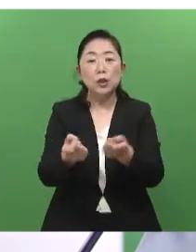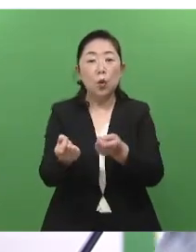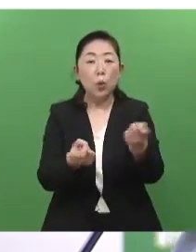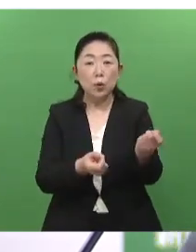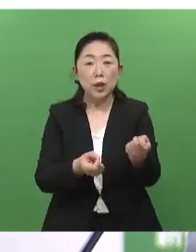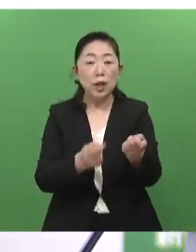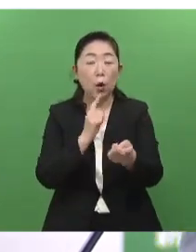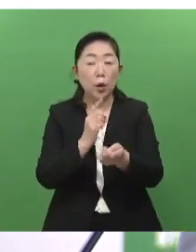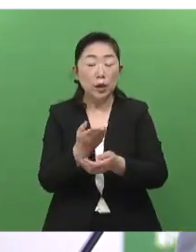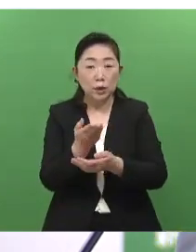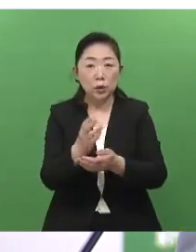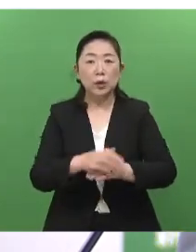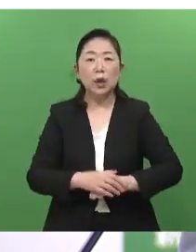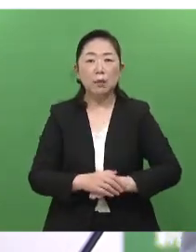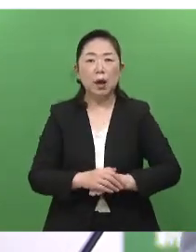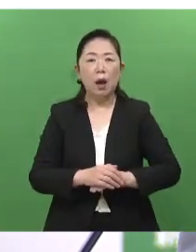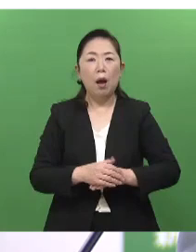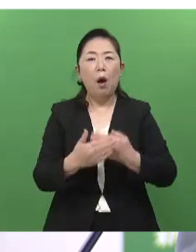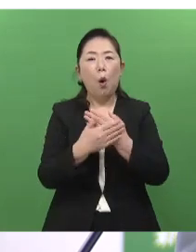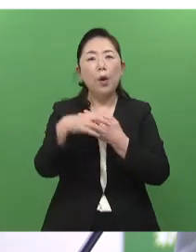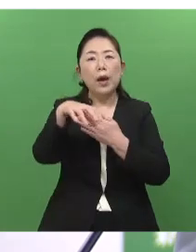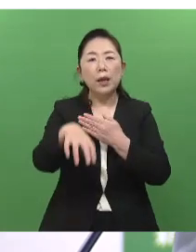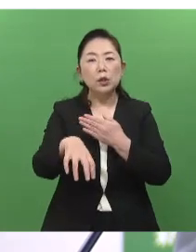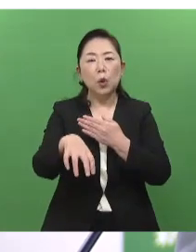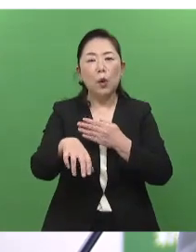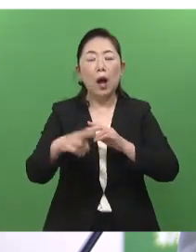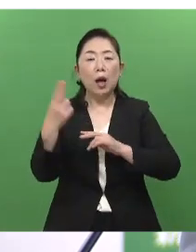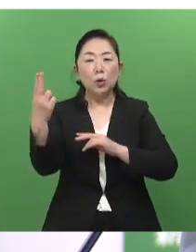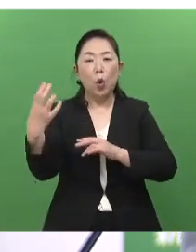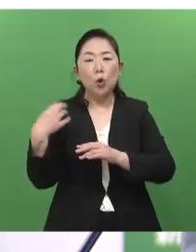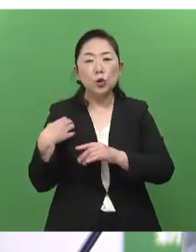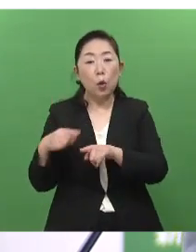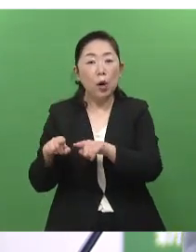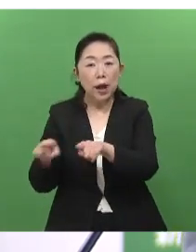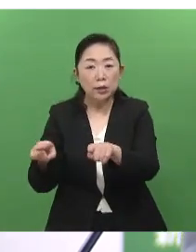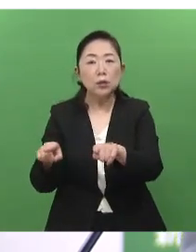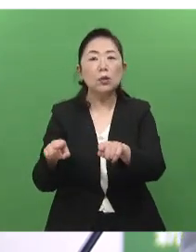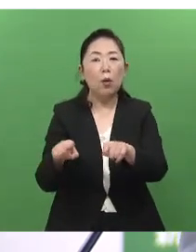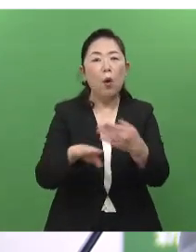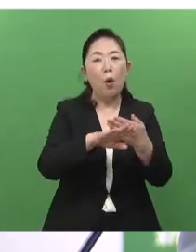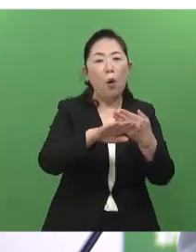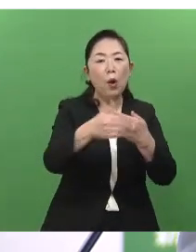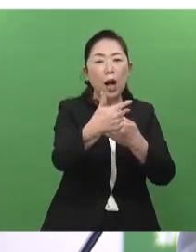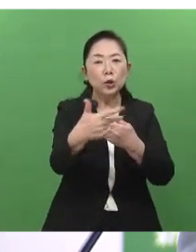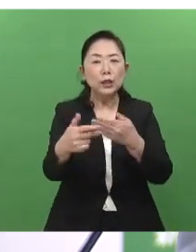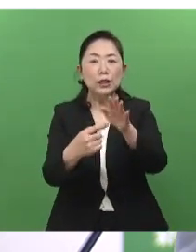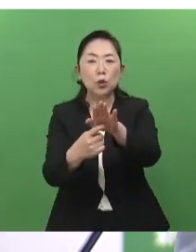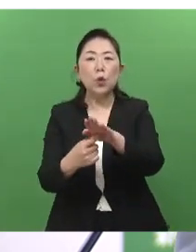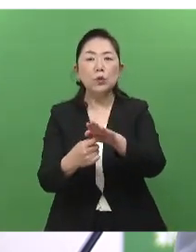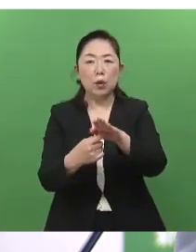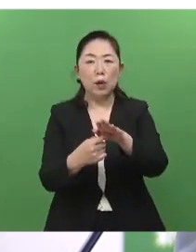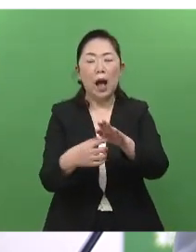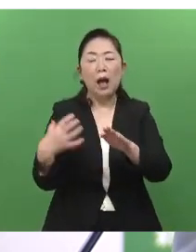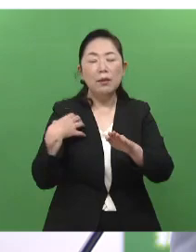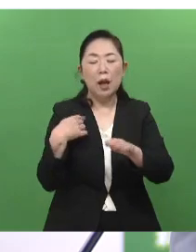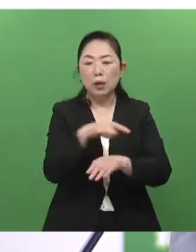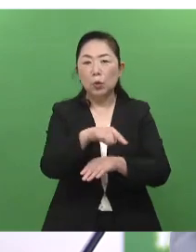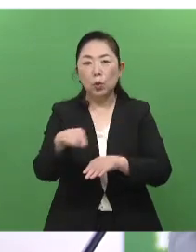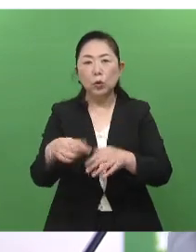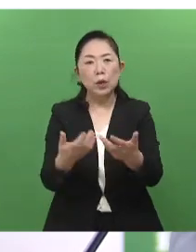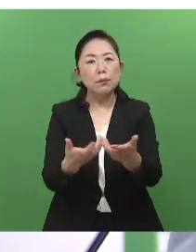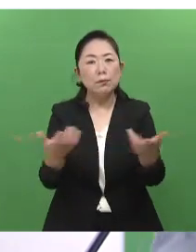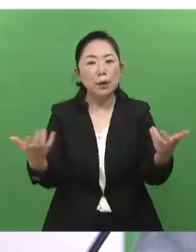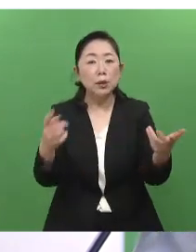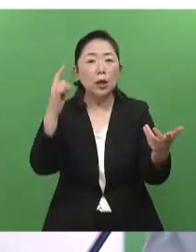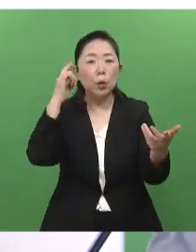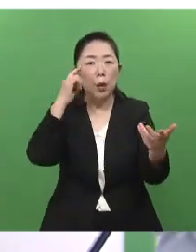たが、保健所はやっぱり東京都直轄のところとそうでないところでかなり温度差があるといいますか、働き方も違ってき